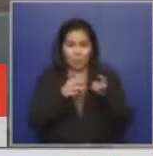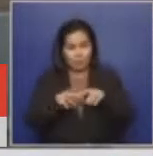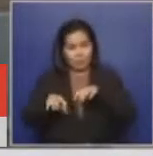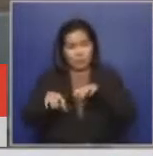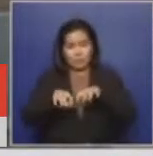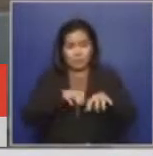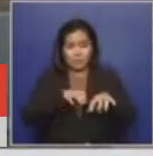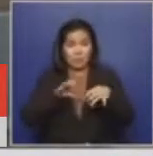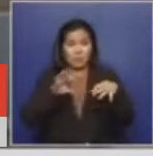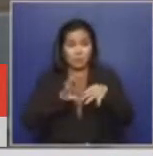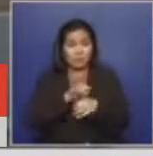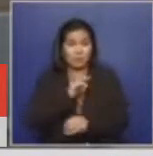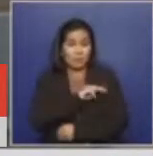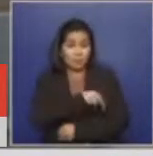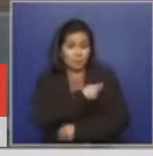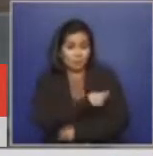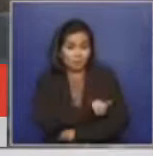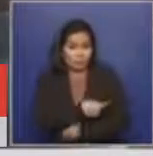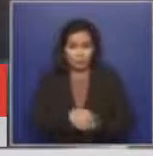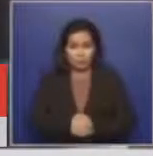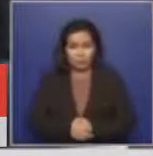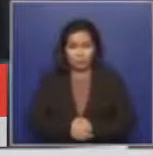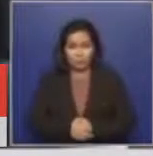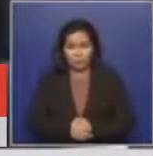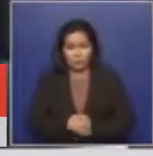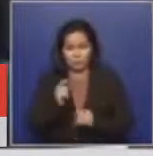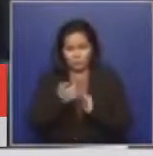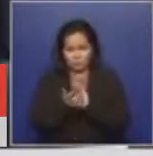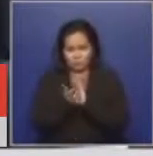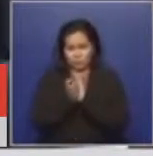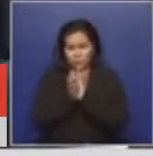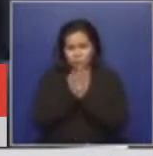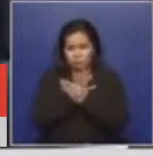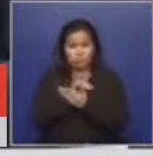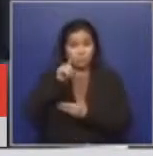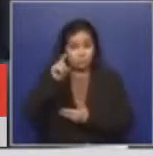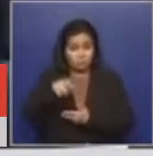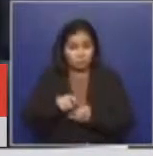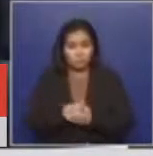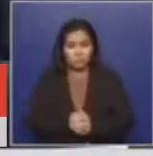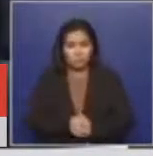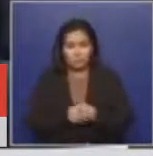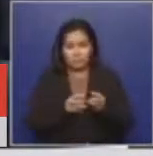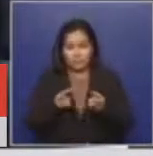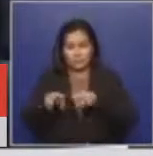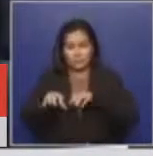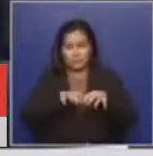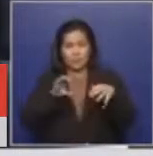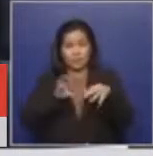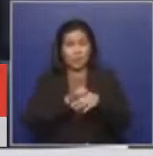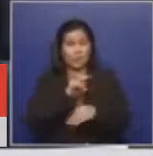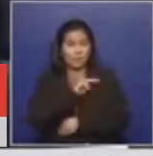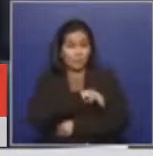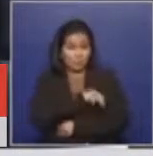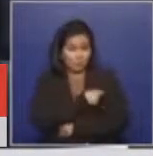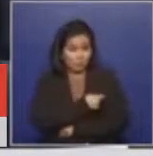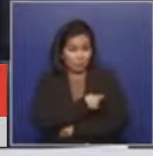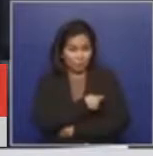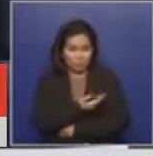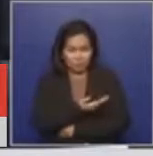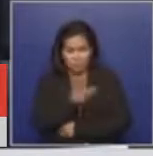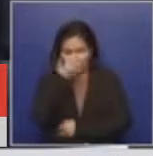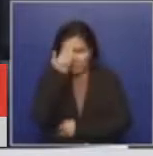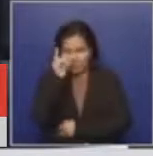เรื่องสาธารณสุขเนี่ยจะต้องเปลี่ยนแปลงไปด้วยซึ่งการบริหารจัดการสาธารณสุขเนี่ยเราต้องยอมรับนะครับว่